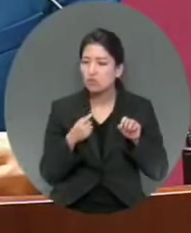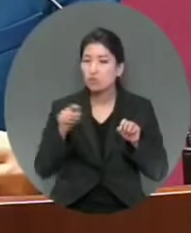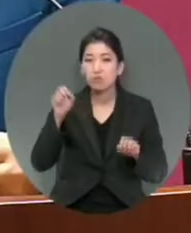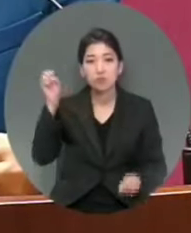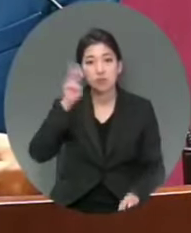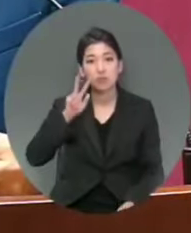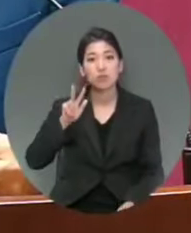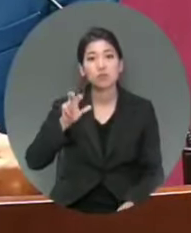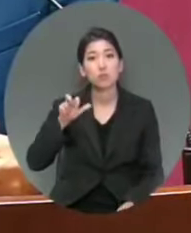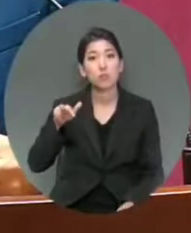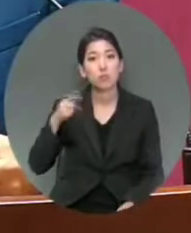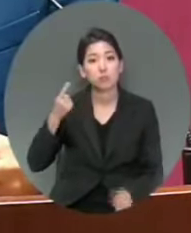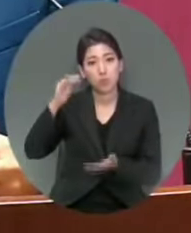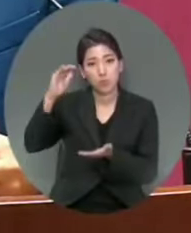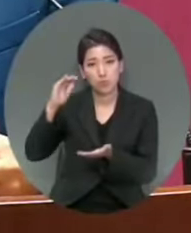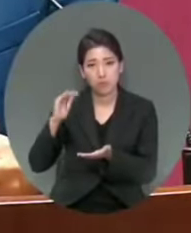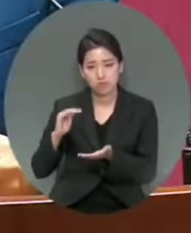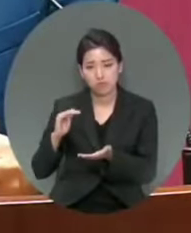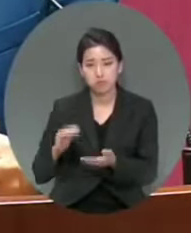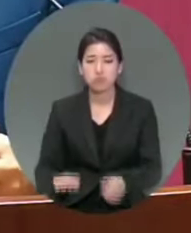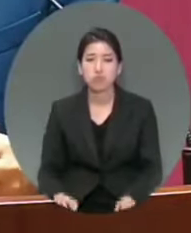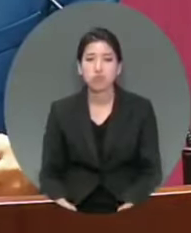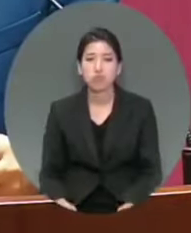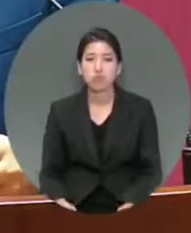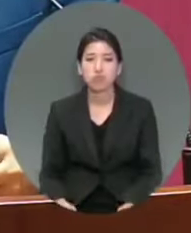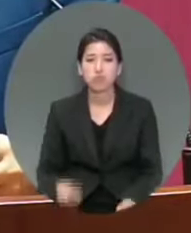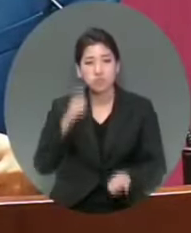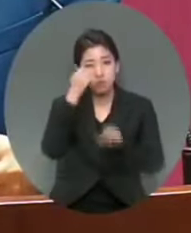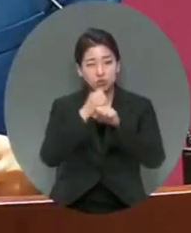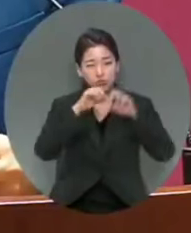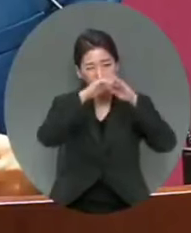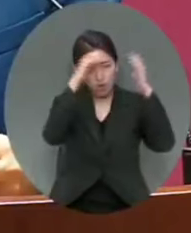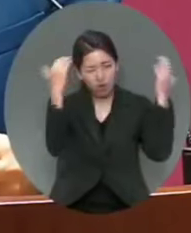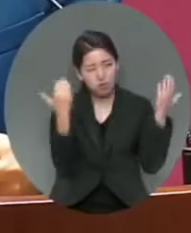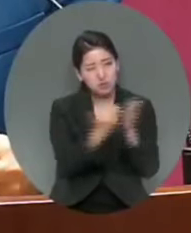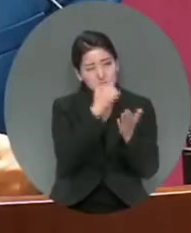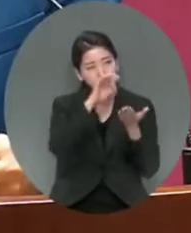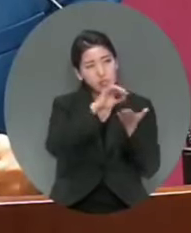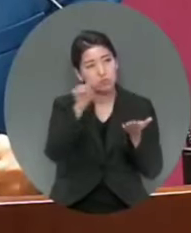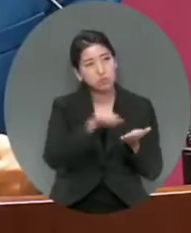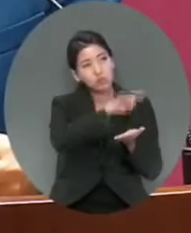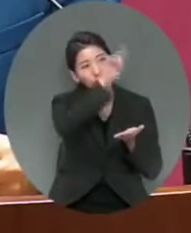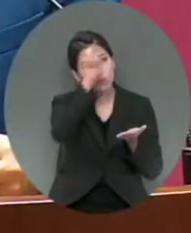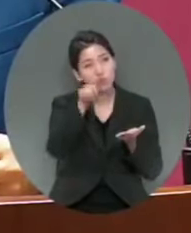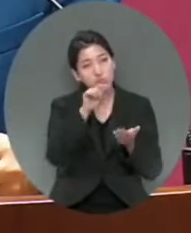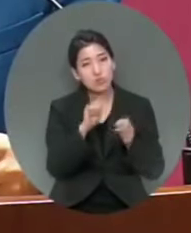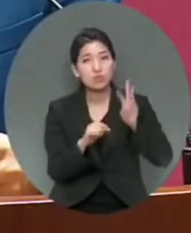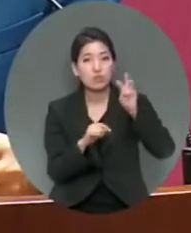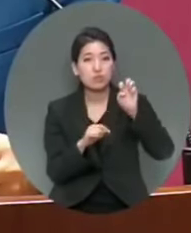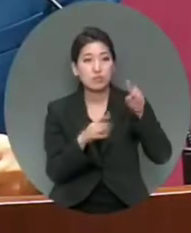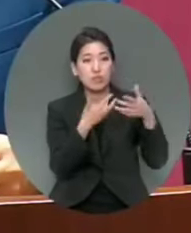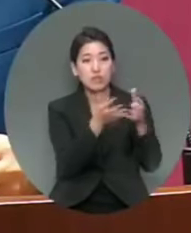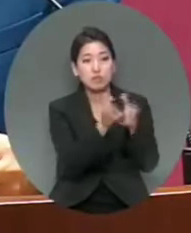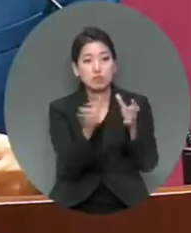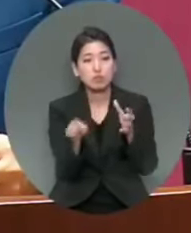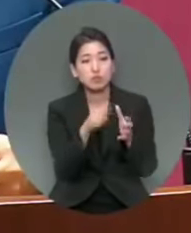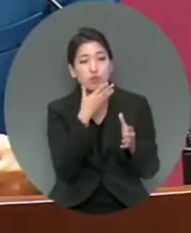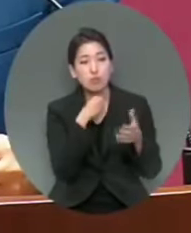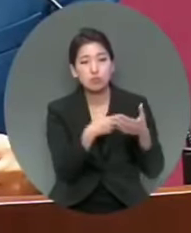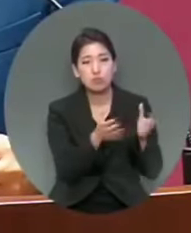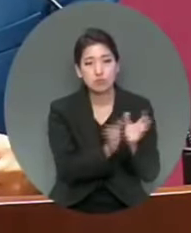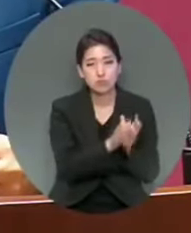감축했습니다. 그래서 국회에 제출하셨는데 이 R&D 전체 예산을 보면은 R&D 수행 총 31개 부처 중에 복지부